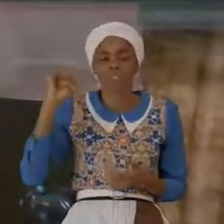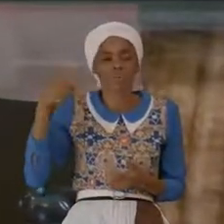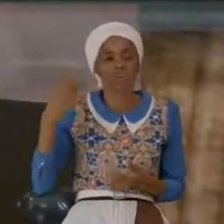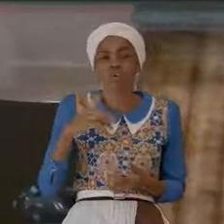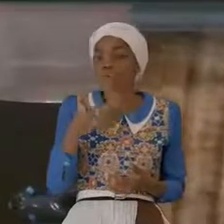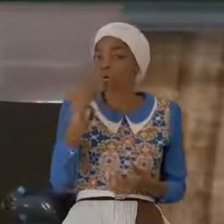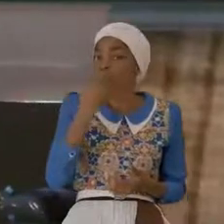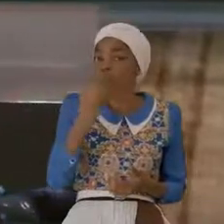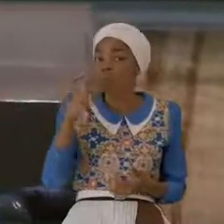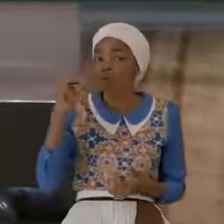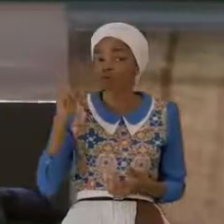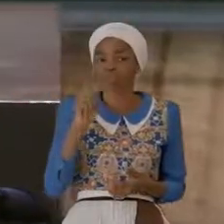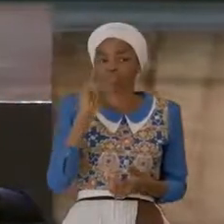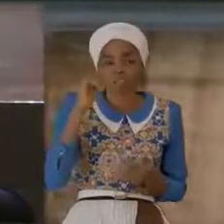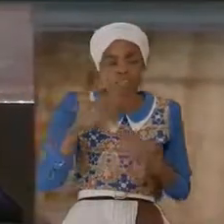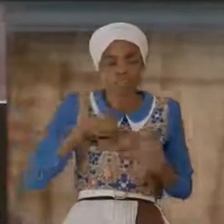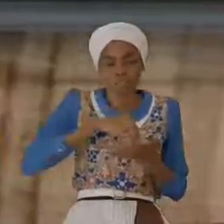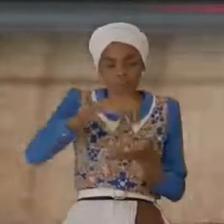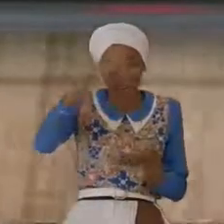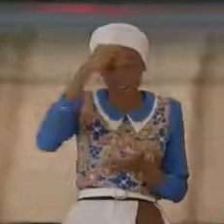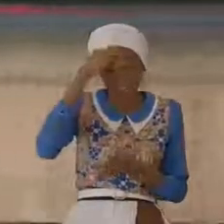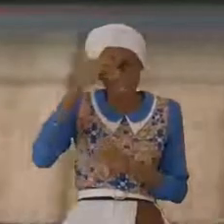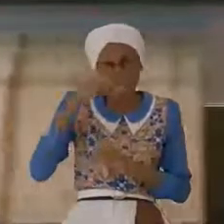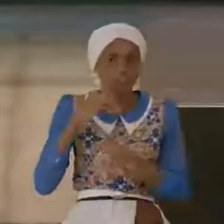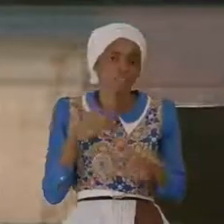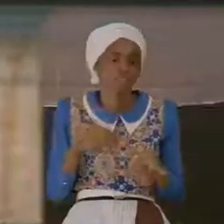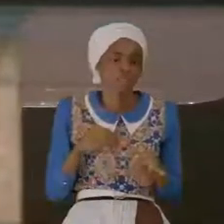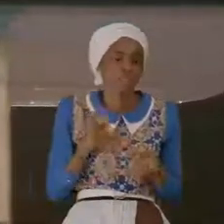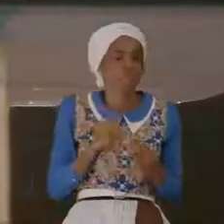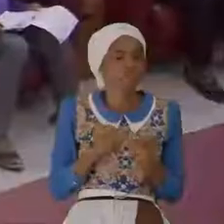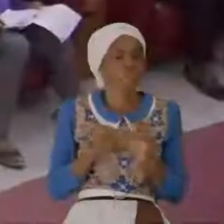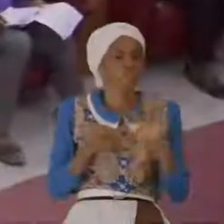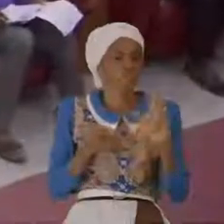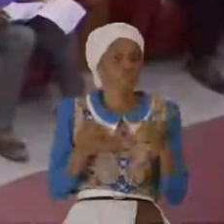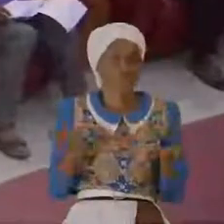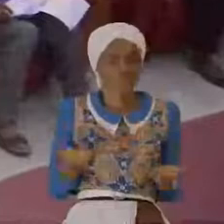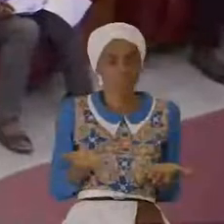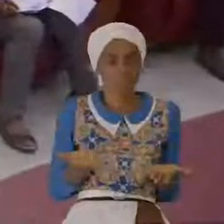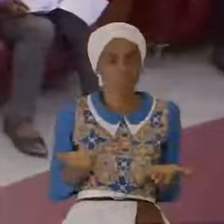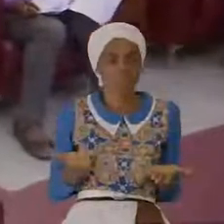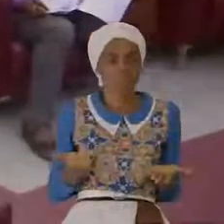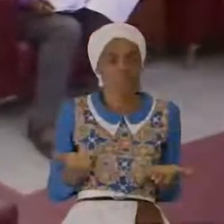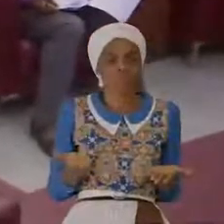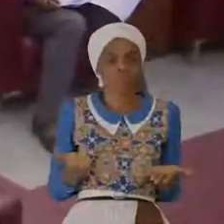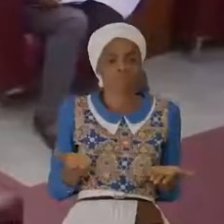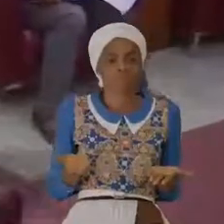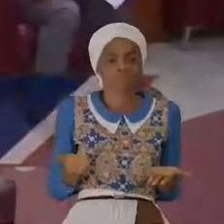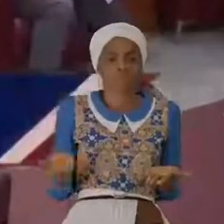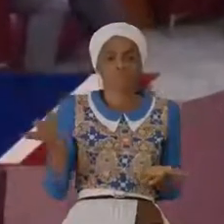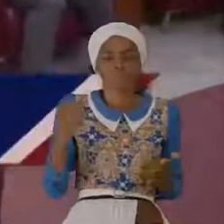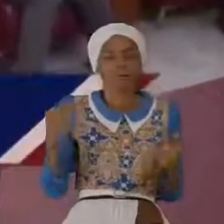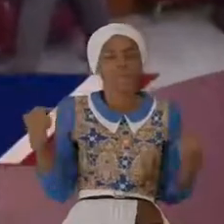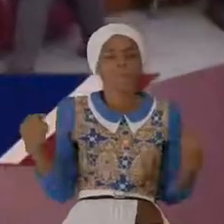certaines, sachant de qui tu les as apprises. Nous allons à la troisième partie ici. La